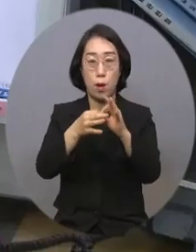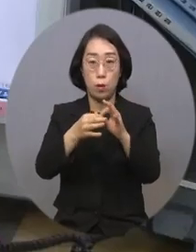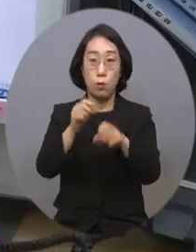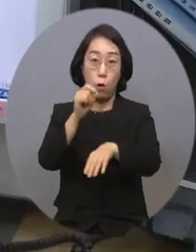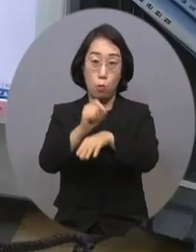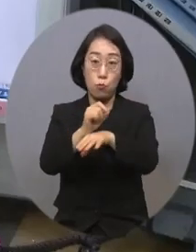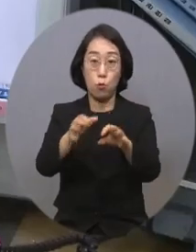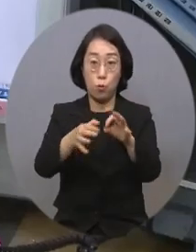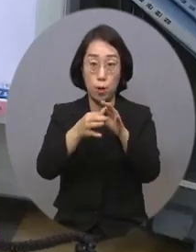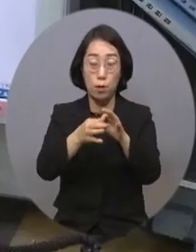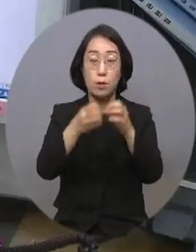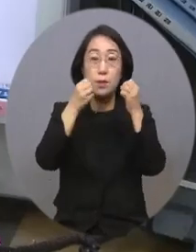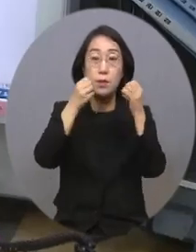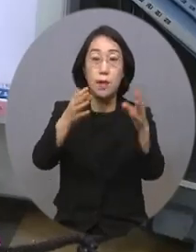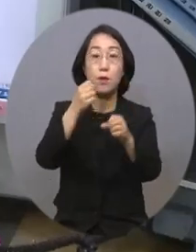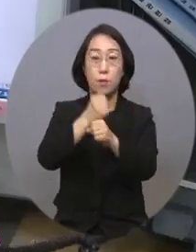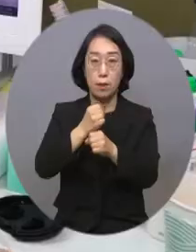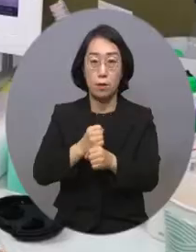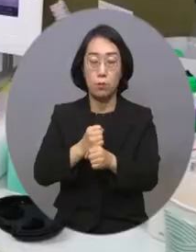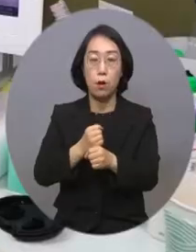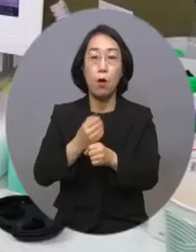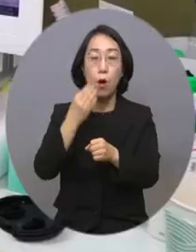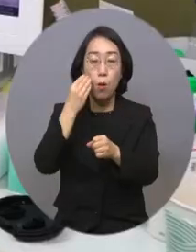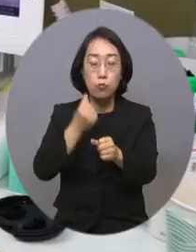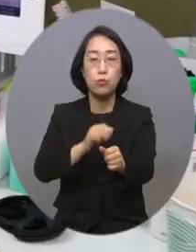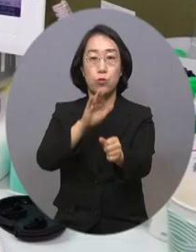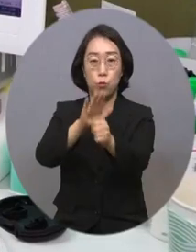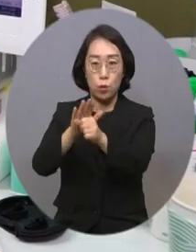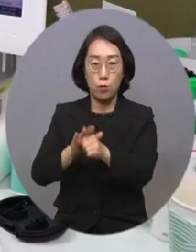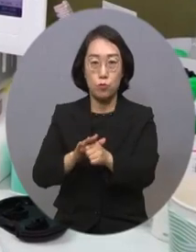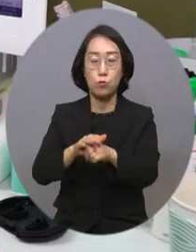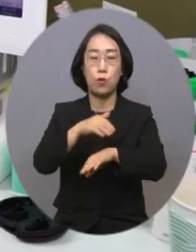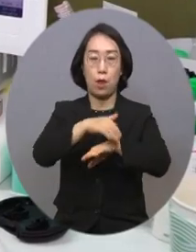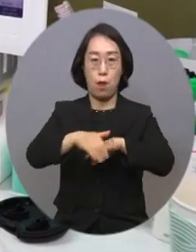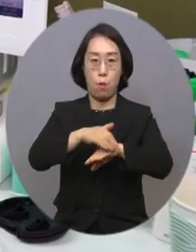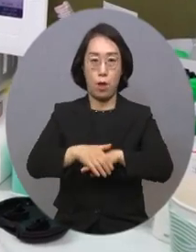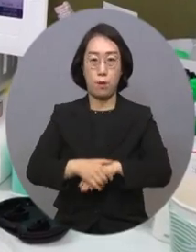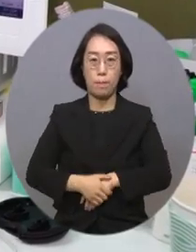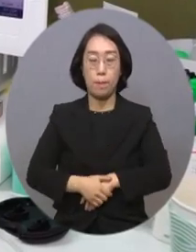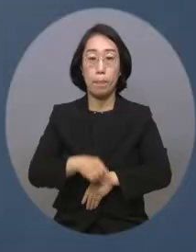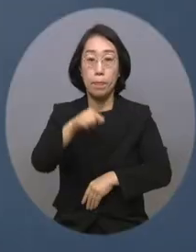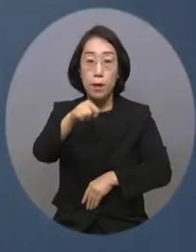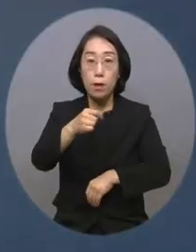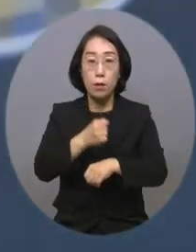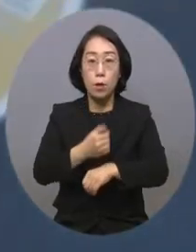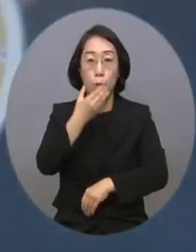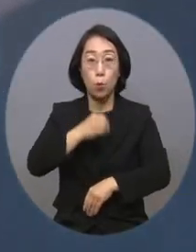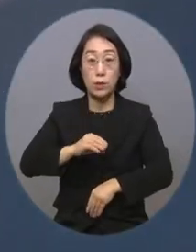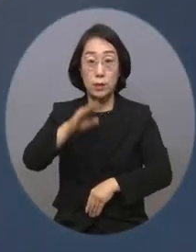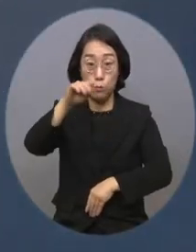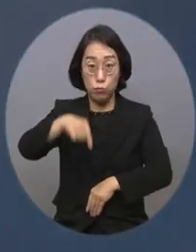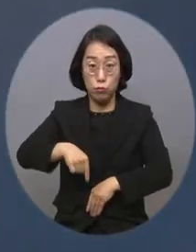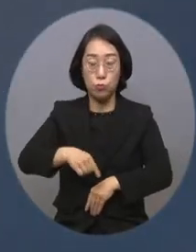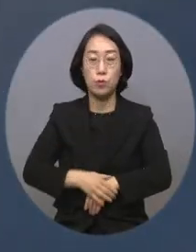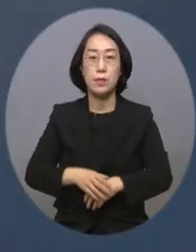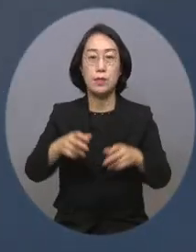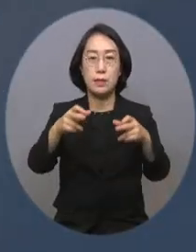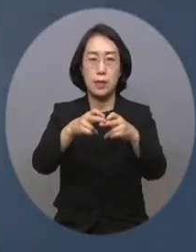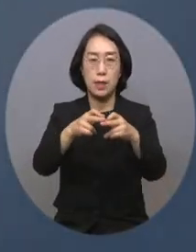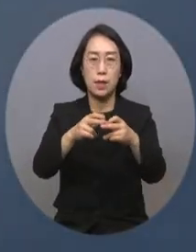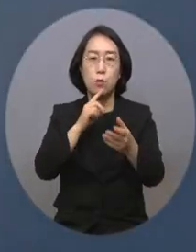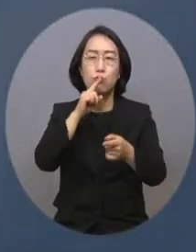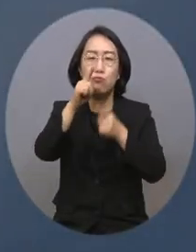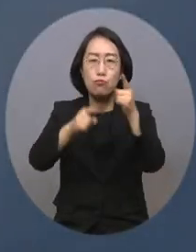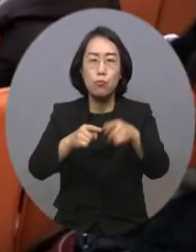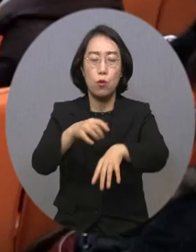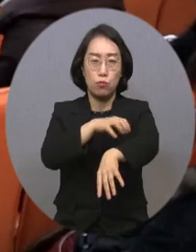언어 난 표 집은 나비 이루어질 수 있도록 지원할 계획입니다 이번 조치에 대해 복지부는 장애인의 민원 처리에